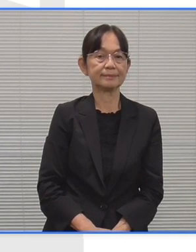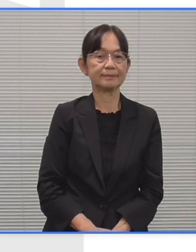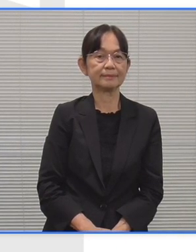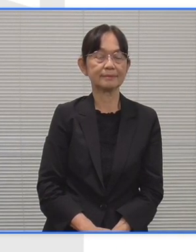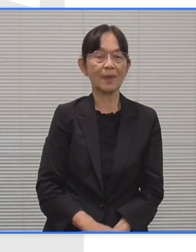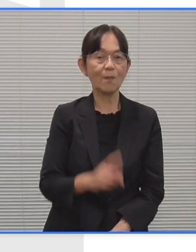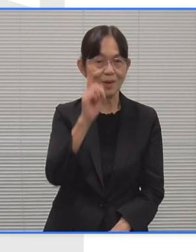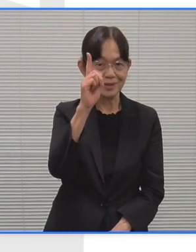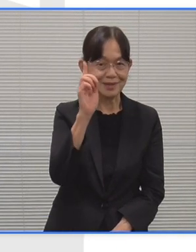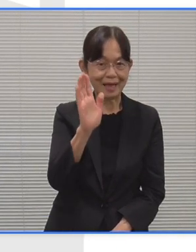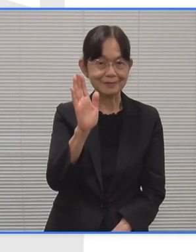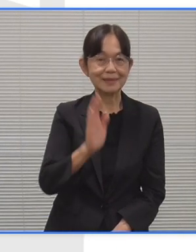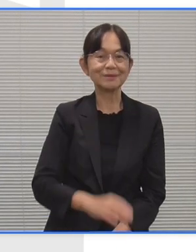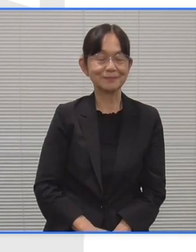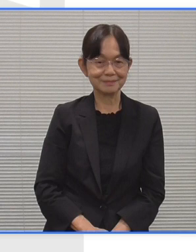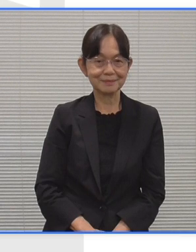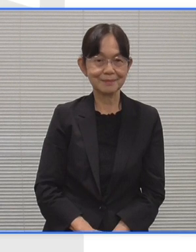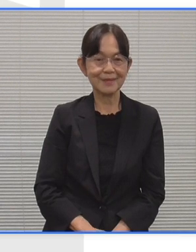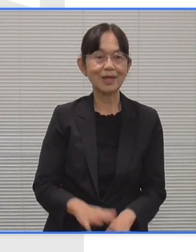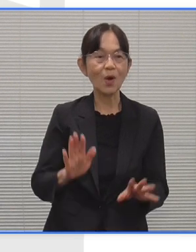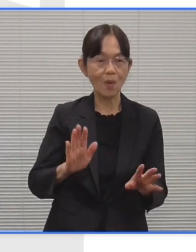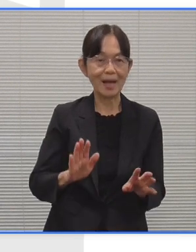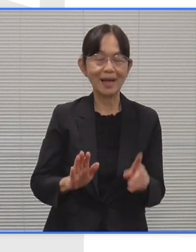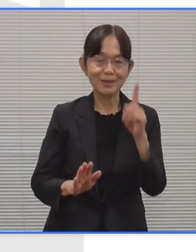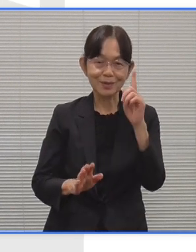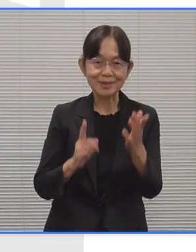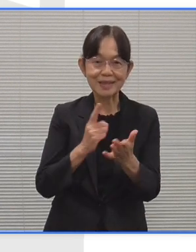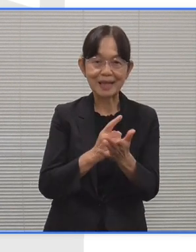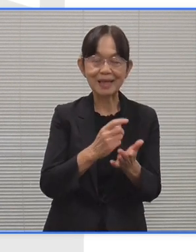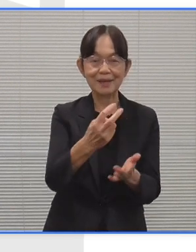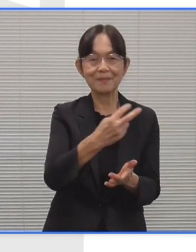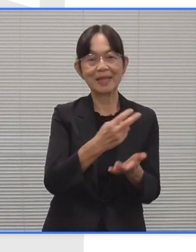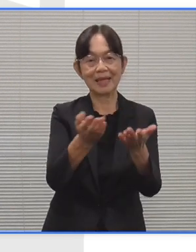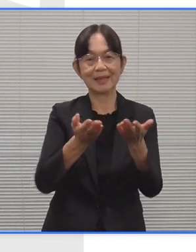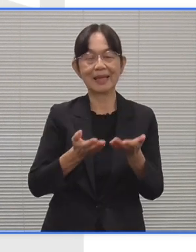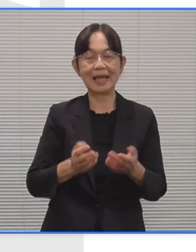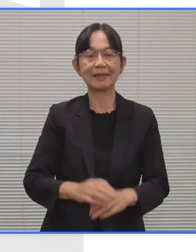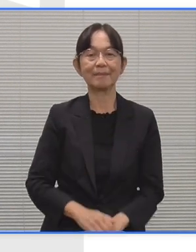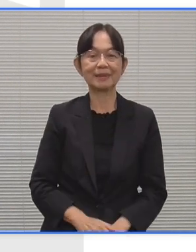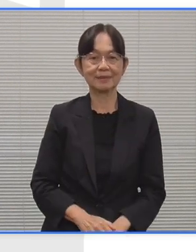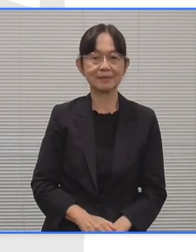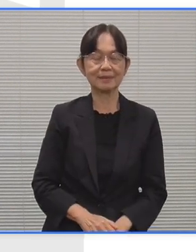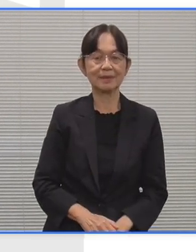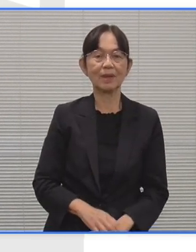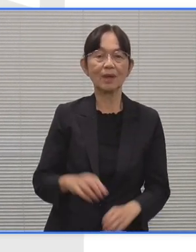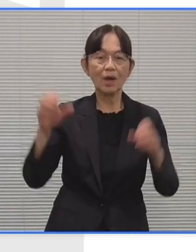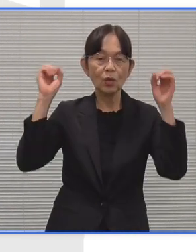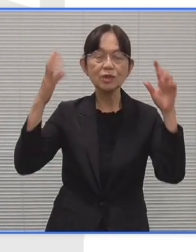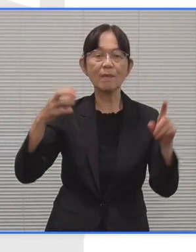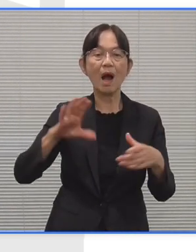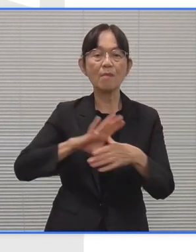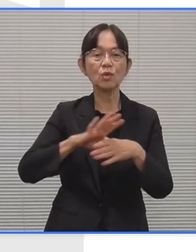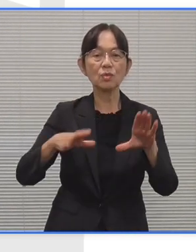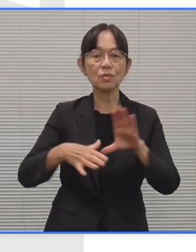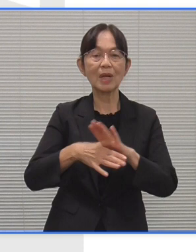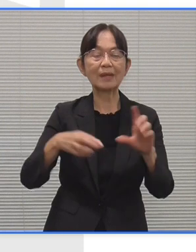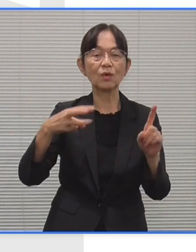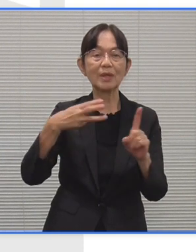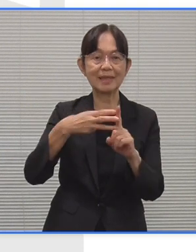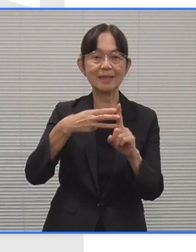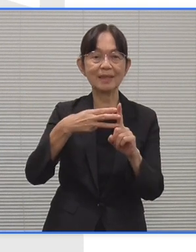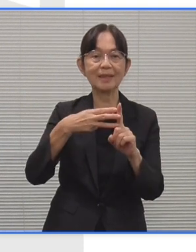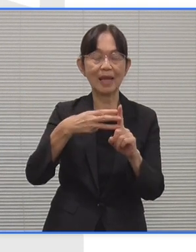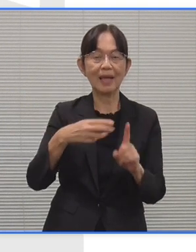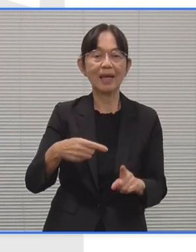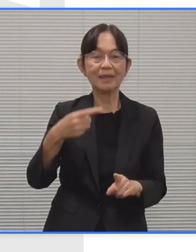もう一本あるんですけどね今日は一本お見せをしております。そしてこの豊島文化の日で、